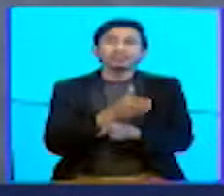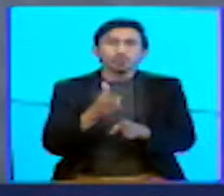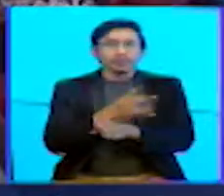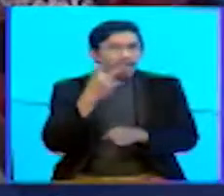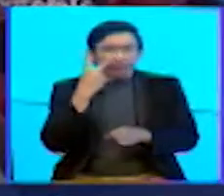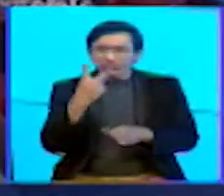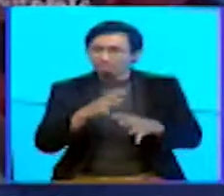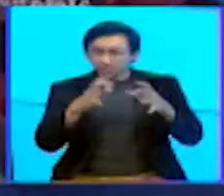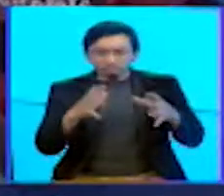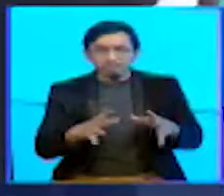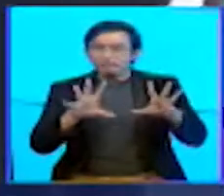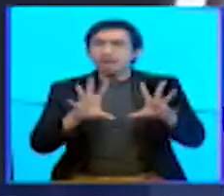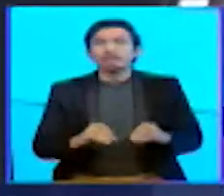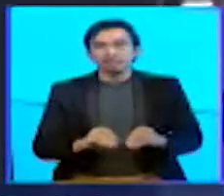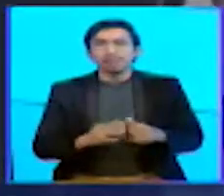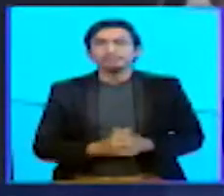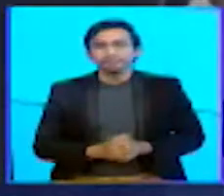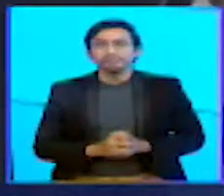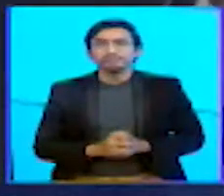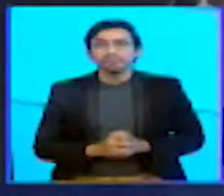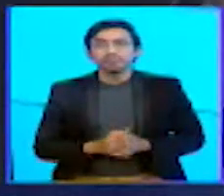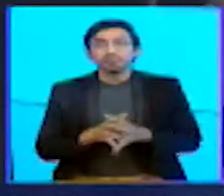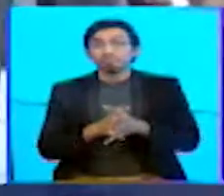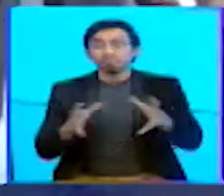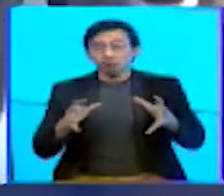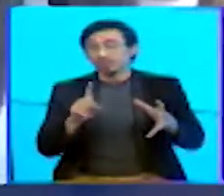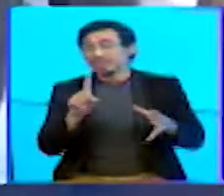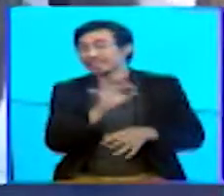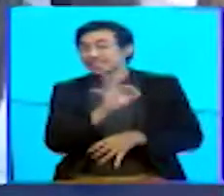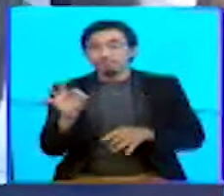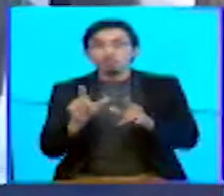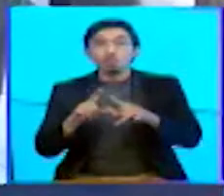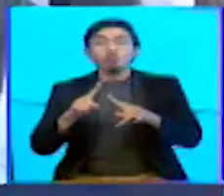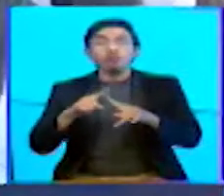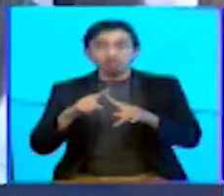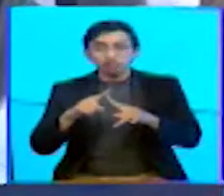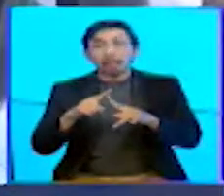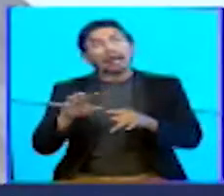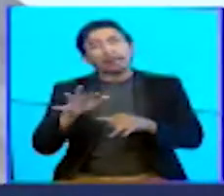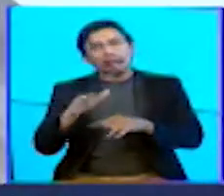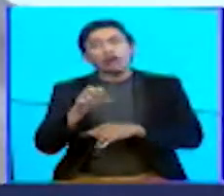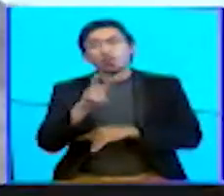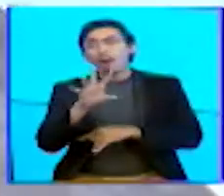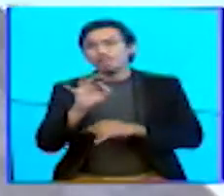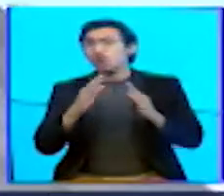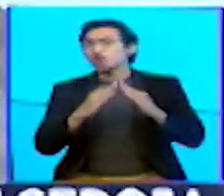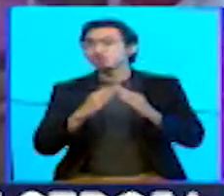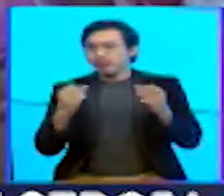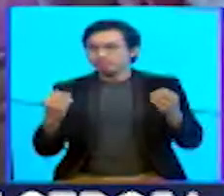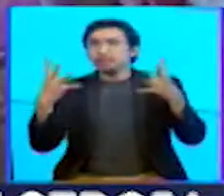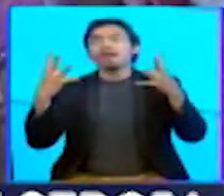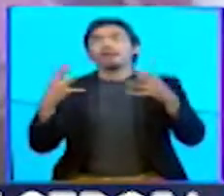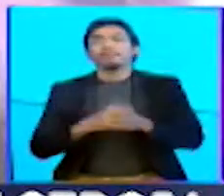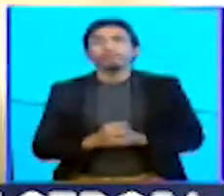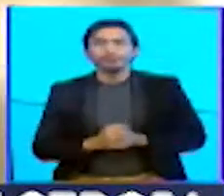wilayah tersebut. Genset berukuran 1000 watt ini mampu menerangi sekitar 20 rumah dan bisa dimanfaatkan untuk menyalakan lampu dan mengisi ulang